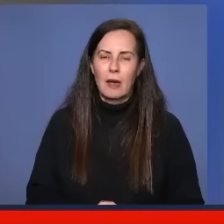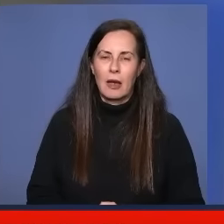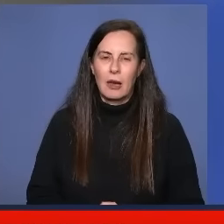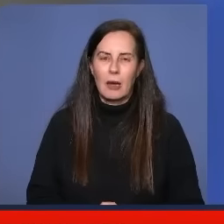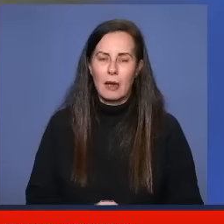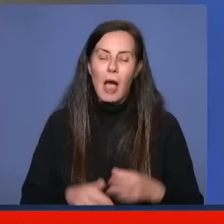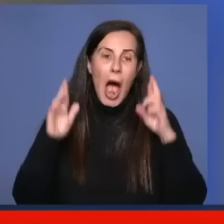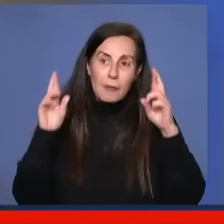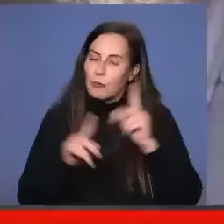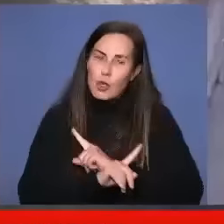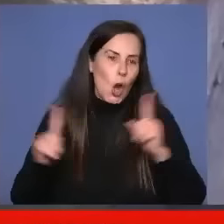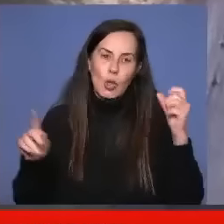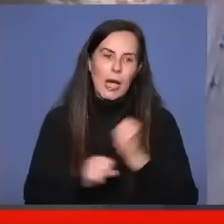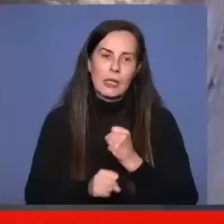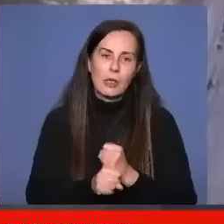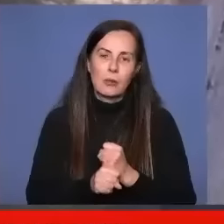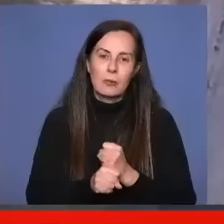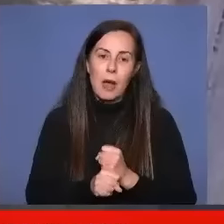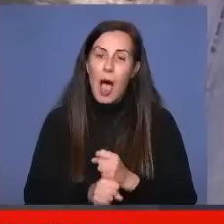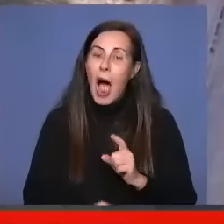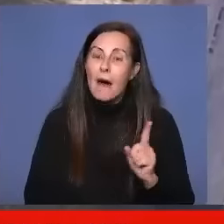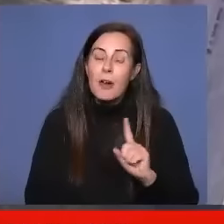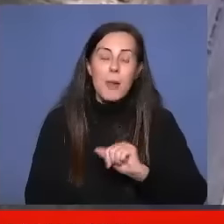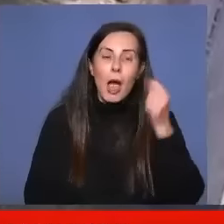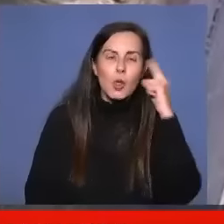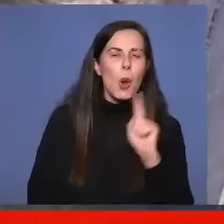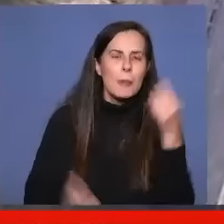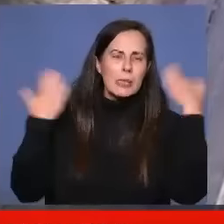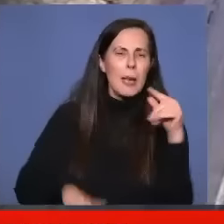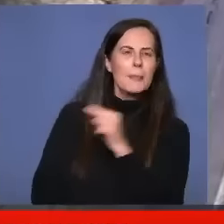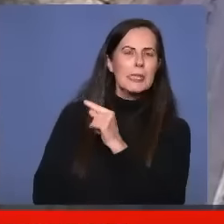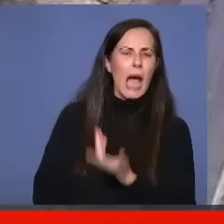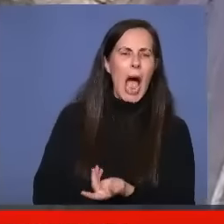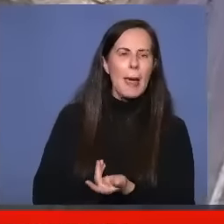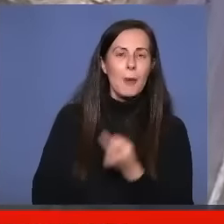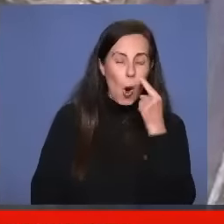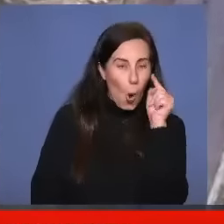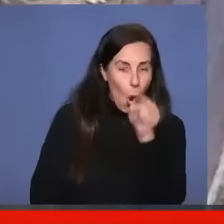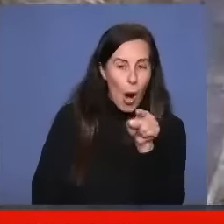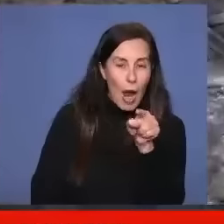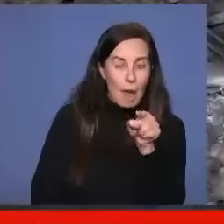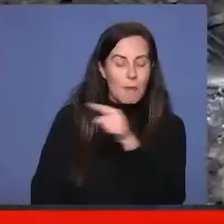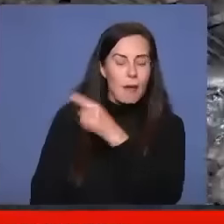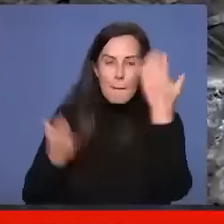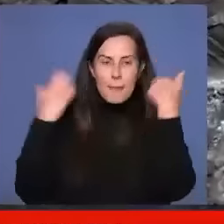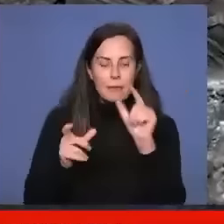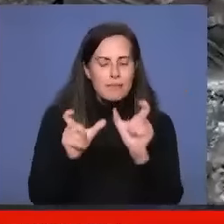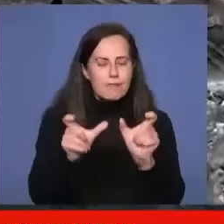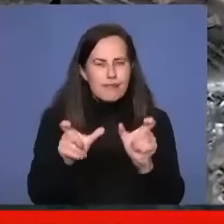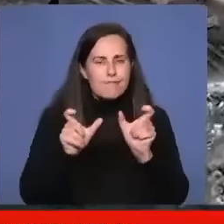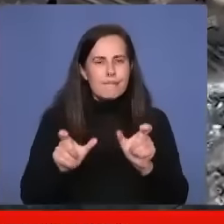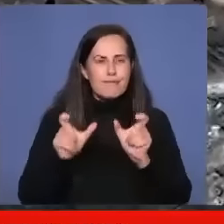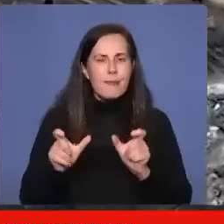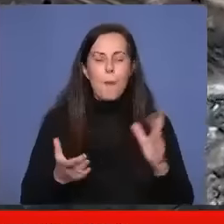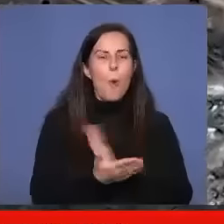I hope this not happen. אך מי שמודאג יותר מכל הם כמובן המצרים. צילומי לוויין חושפים מכשולים ואזור חיץ חדשים שכבר